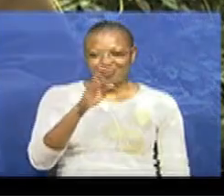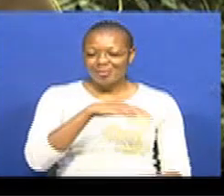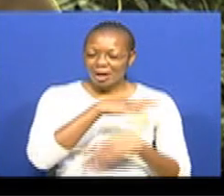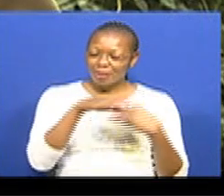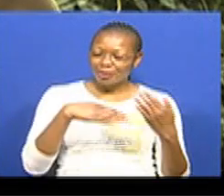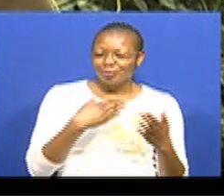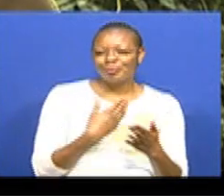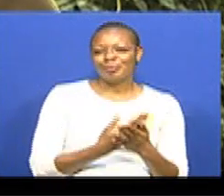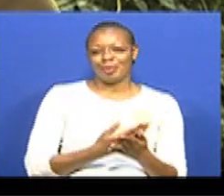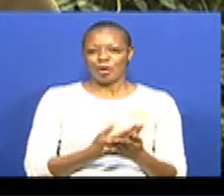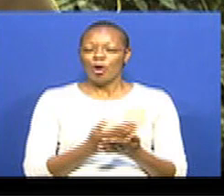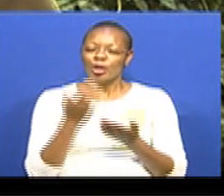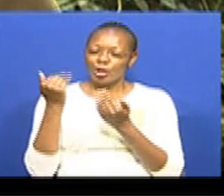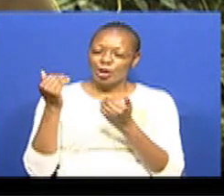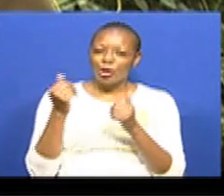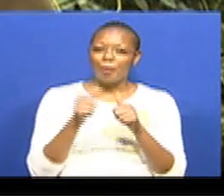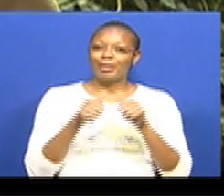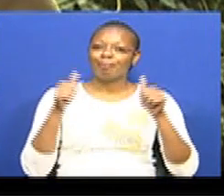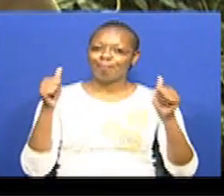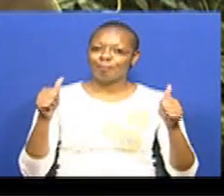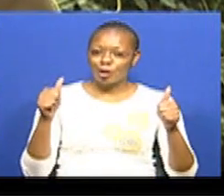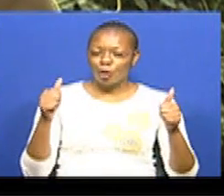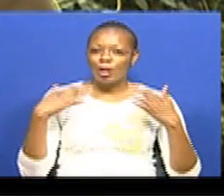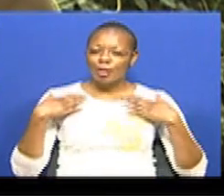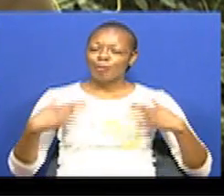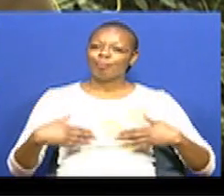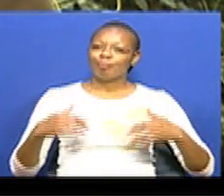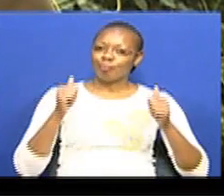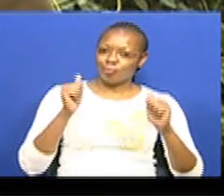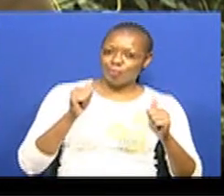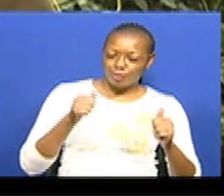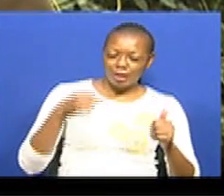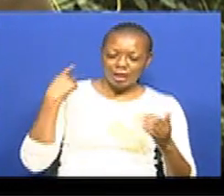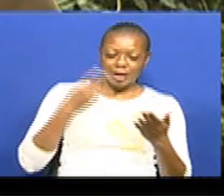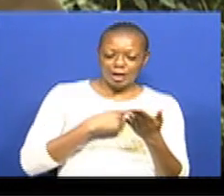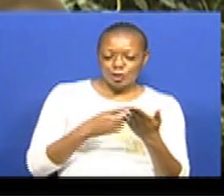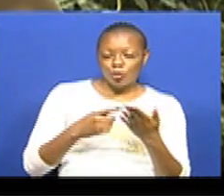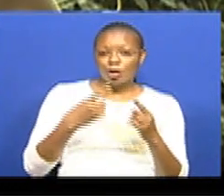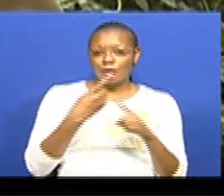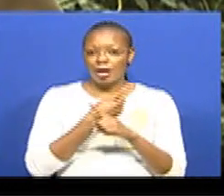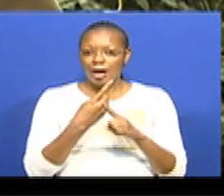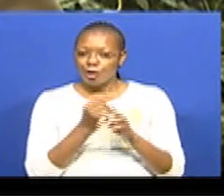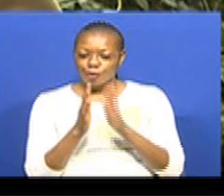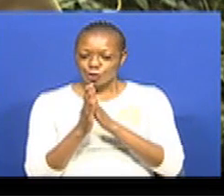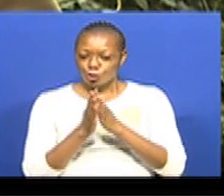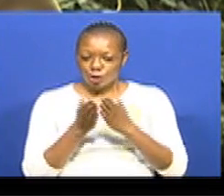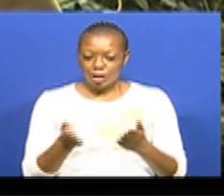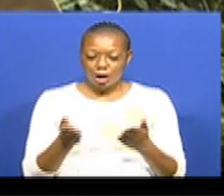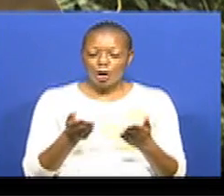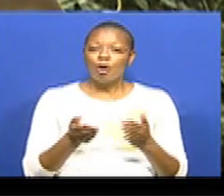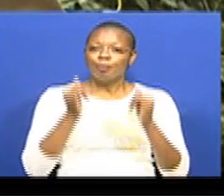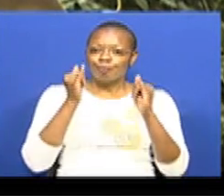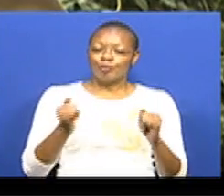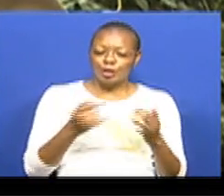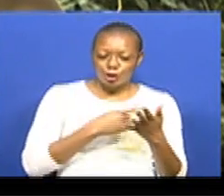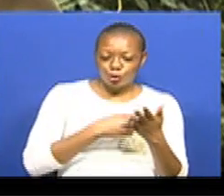Ujambo mpenzi mtazamaji wa KBC Channel 1, nikitumai kwamba mzima tangu wiki iliyopita tulipokuwa pamoja. Ni juma